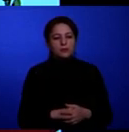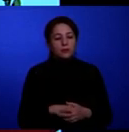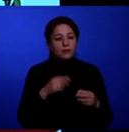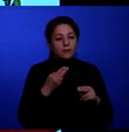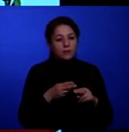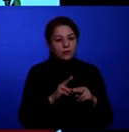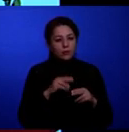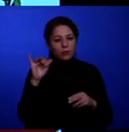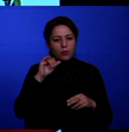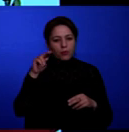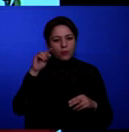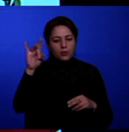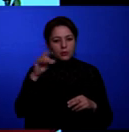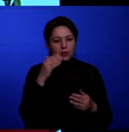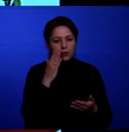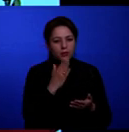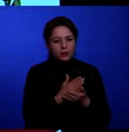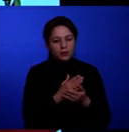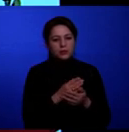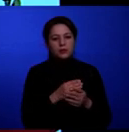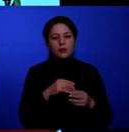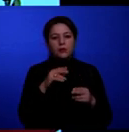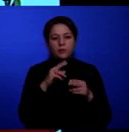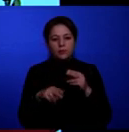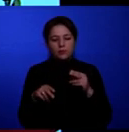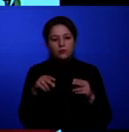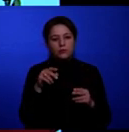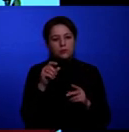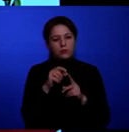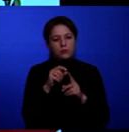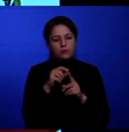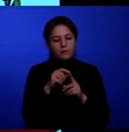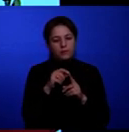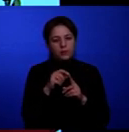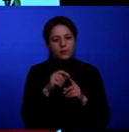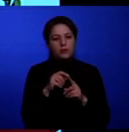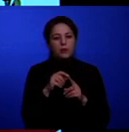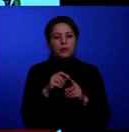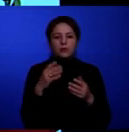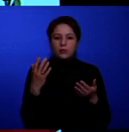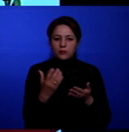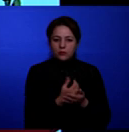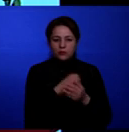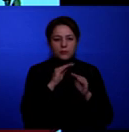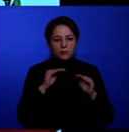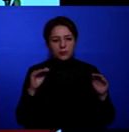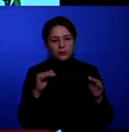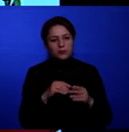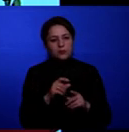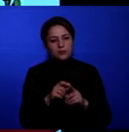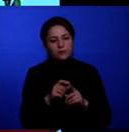упражнении у нас есть пропущенные буквы давайте с вами подберем проверочные